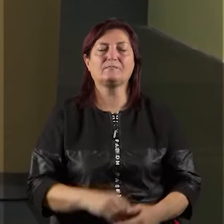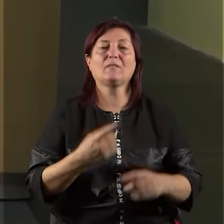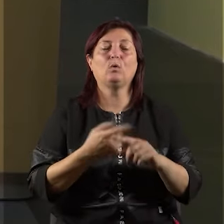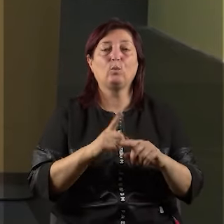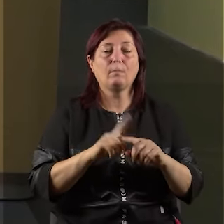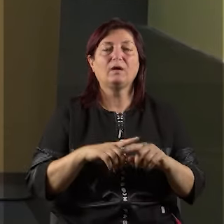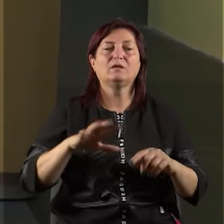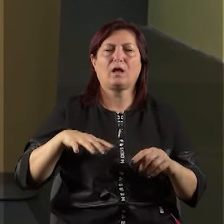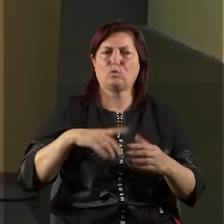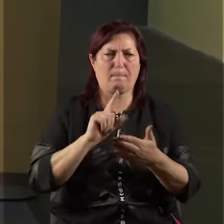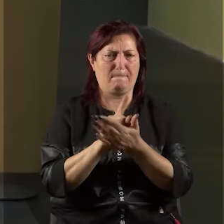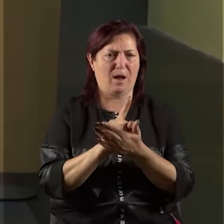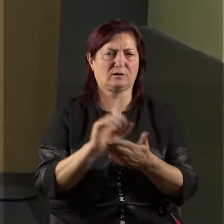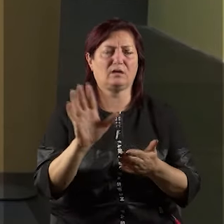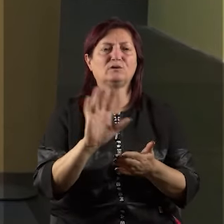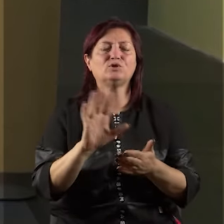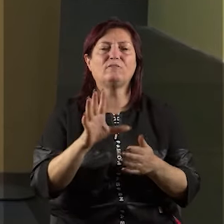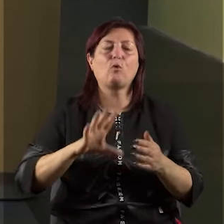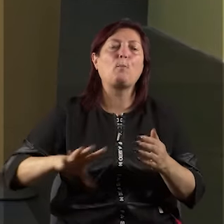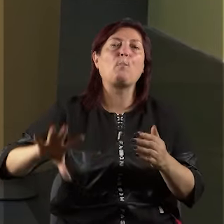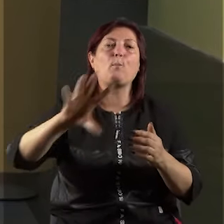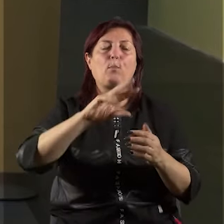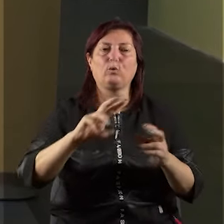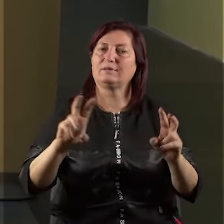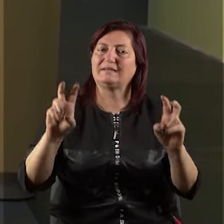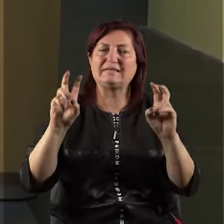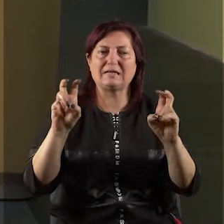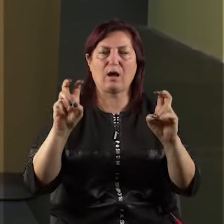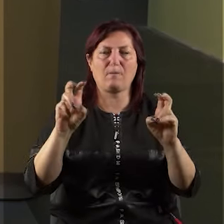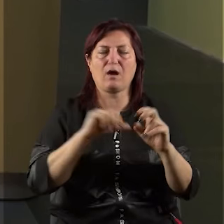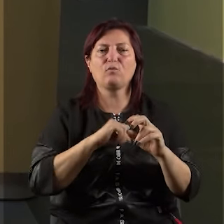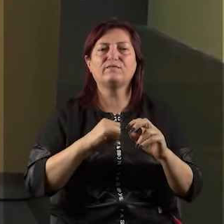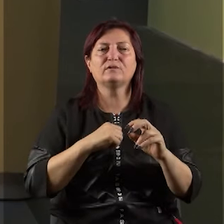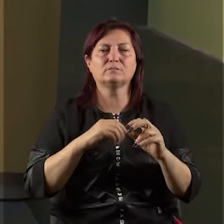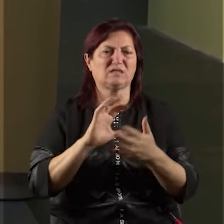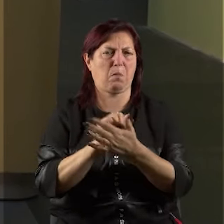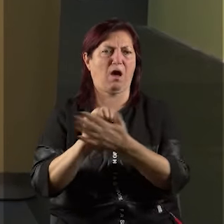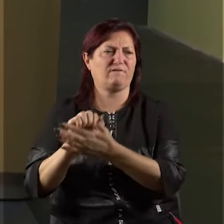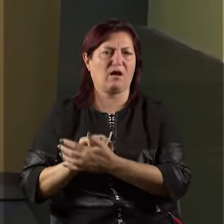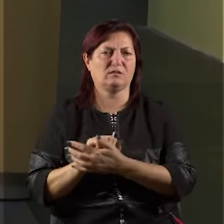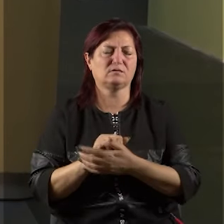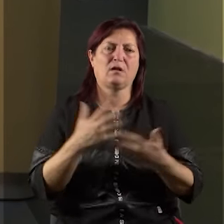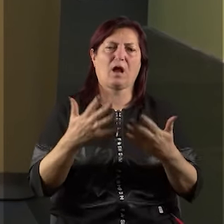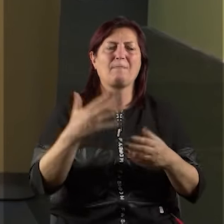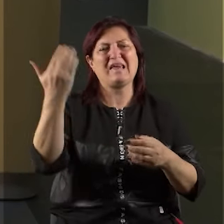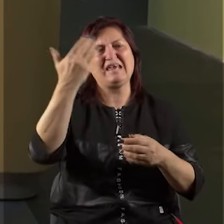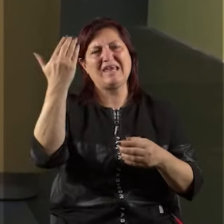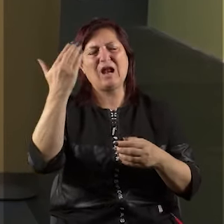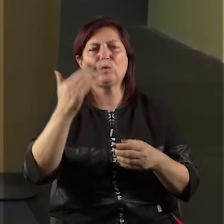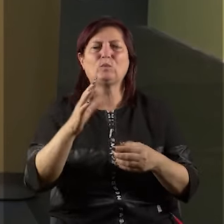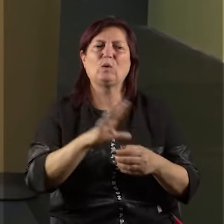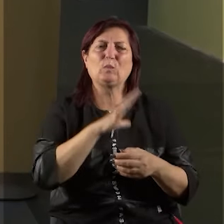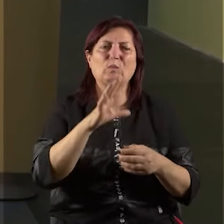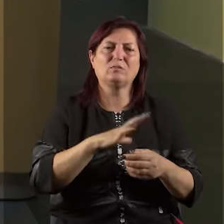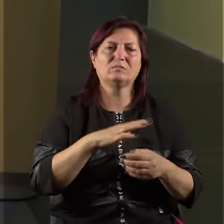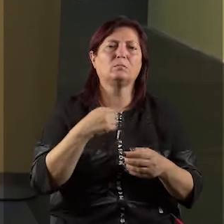ուրեմն հետո պարտադիր չի, որ բոլորը այդ թեմայով այսպես զբաղված կամ ելույթներ են ունենում,